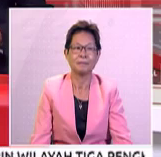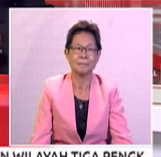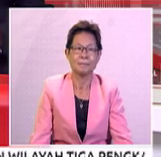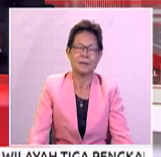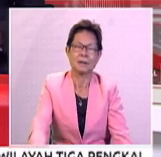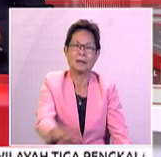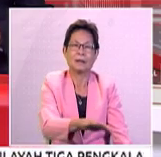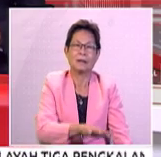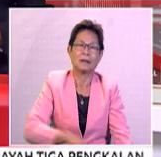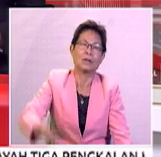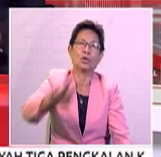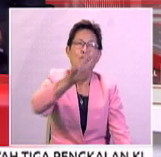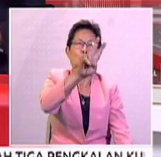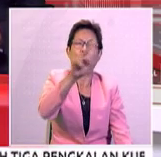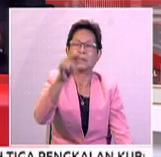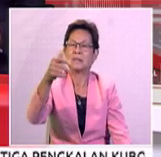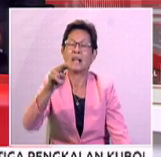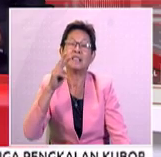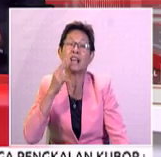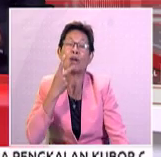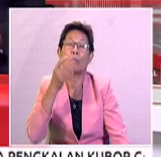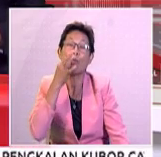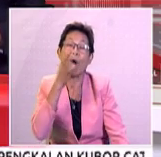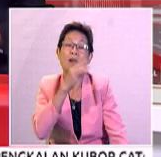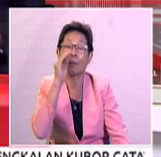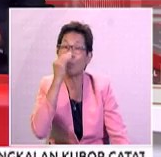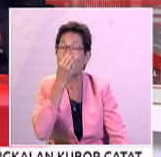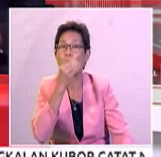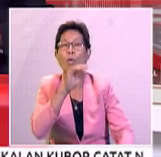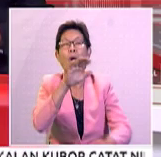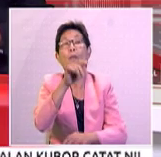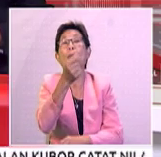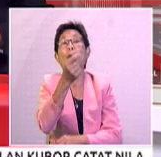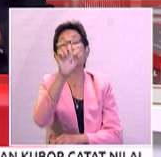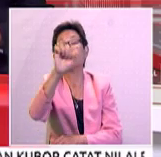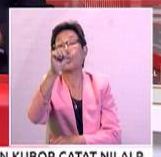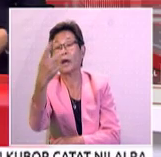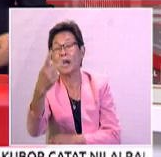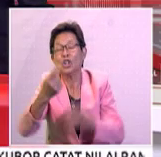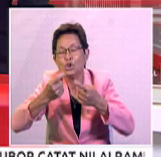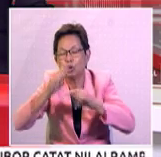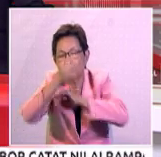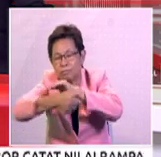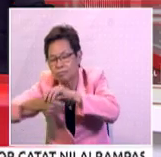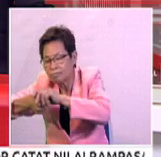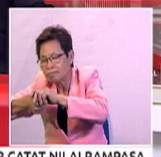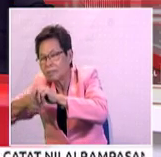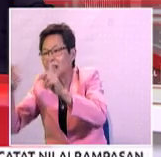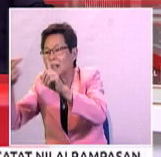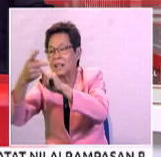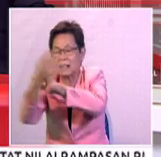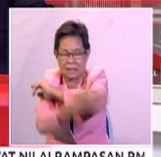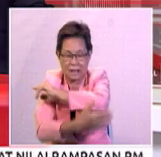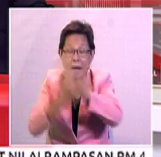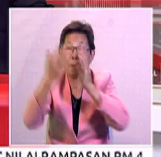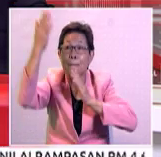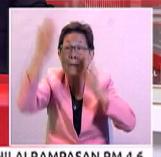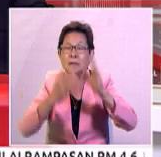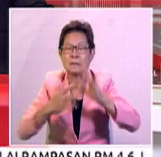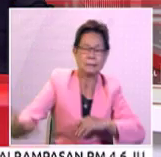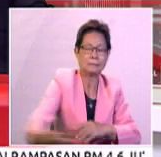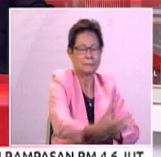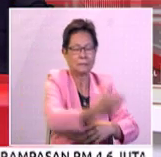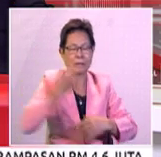Hampir 2 tan sayur, buah dan bunga bernilai RM10,000 yang cuba diseludup masuk ke negara ini